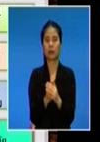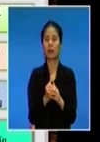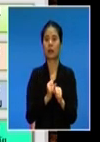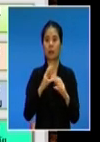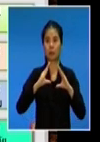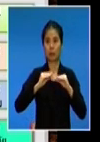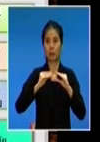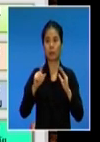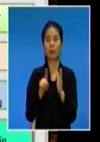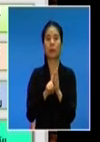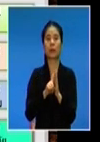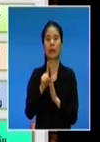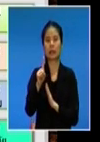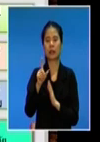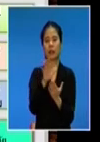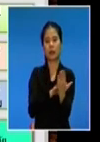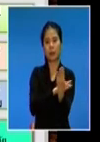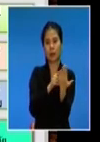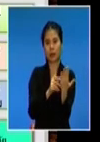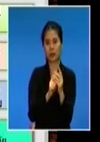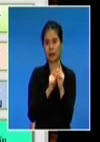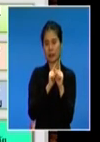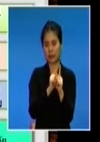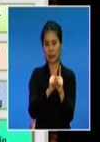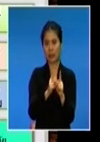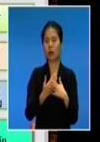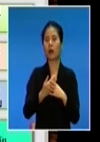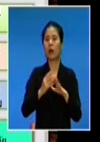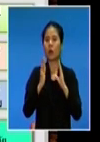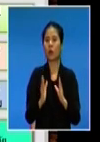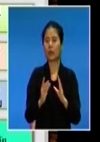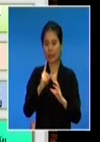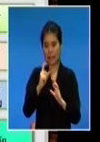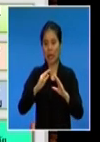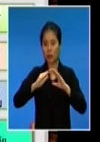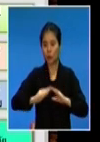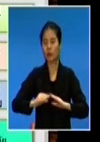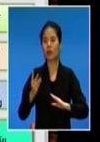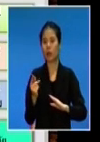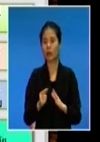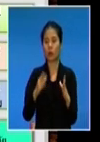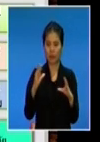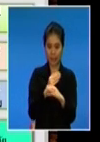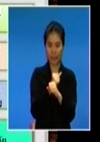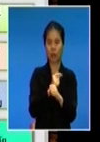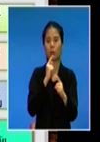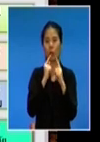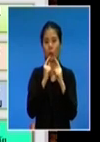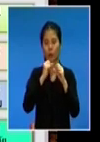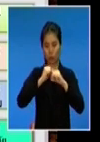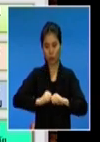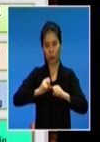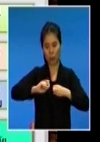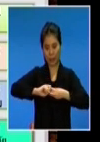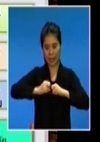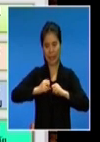ประชุมครั้งหนึ่งแผนตามแผนที่เราเสนอไว้เนี่ยลดยอดเท่าไหร่เนี่ยก็ต้องเอามาดูกันทางจังหวัดเนี่ยจะต้องมีการประ